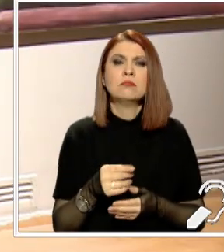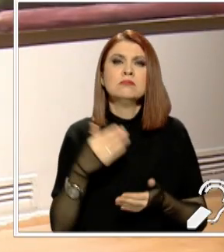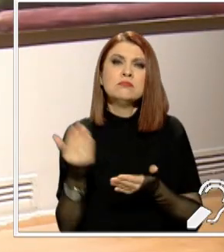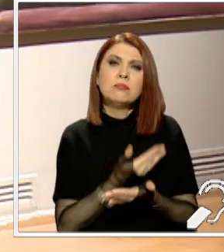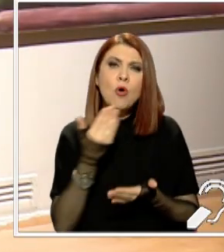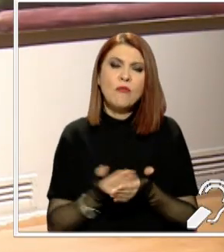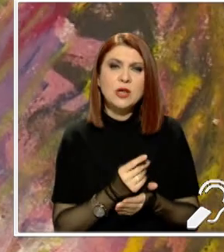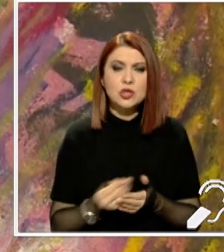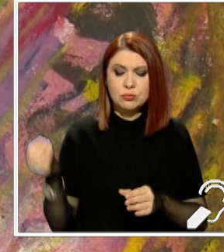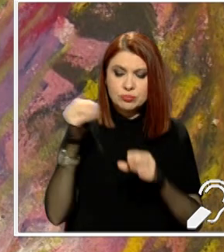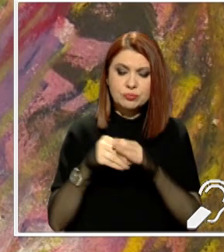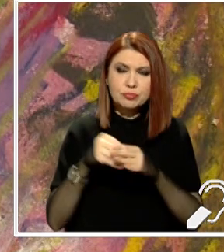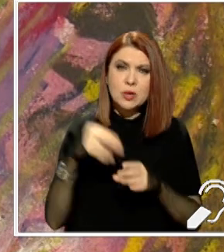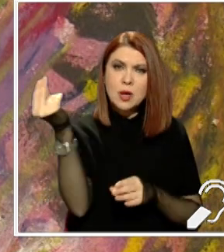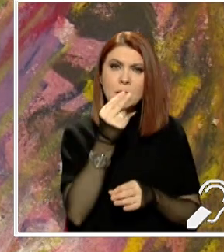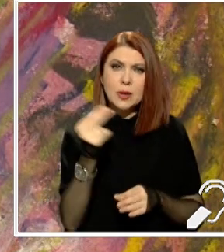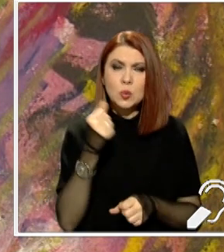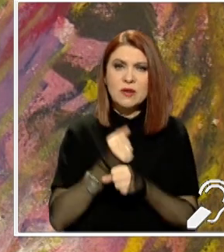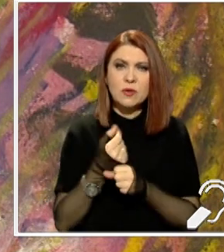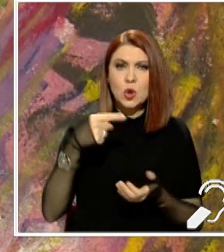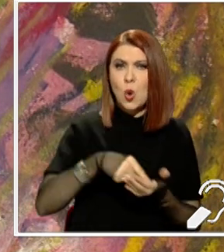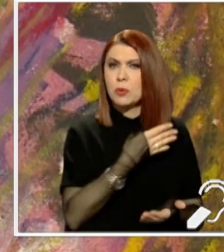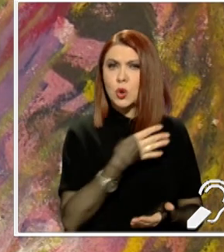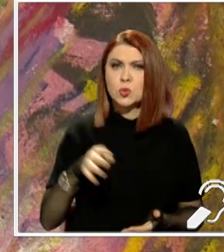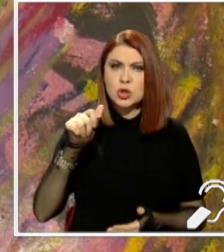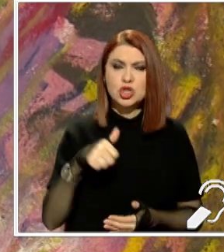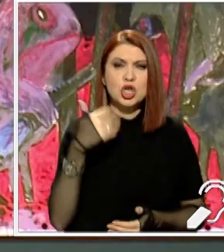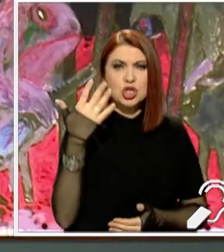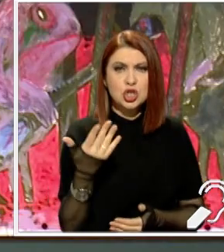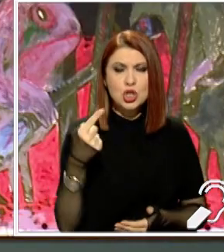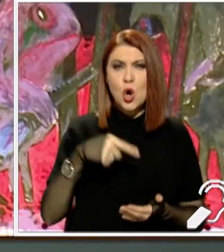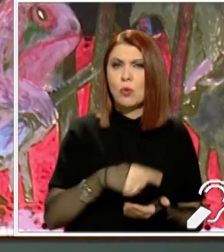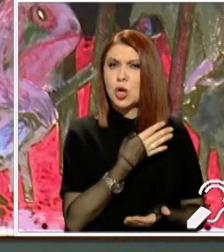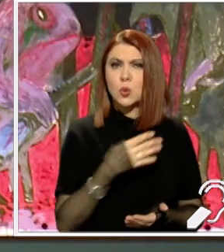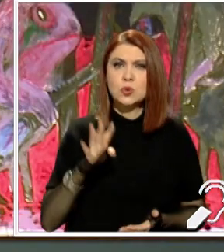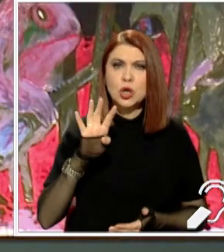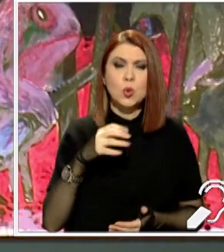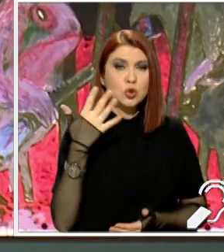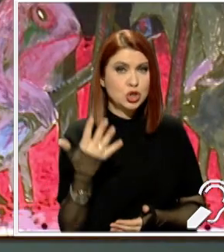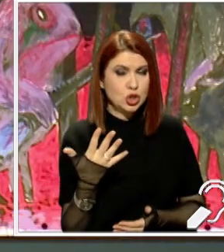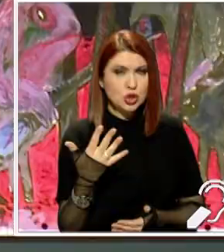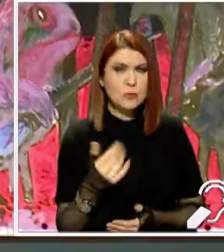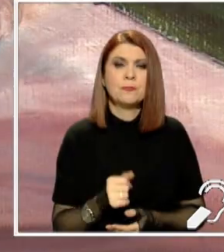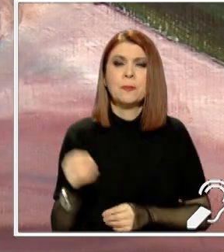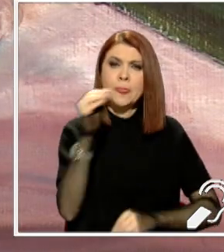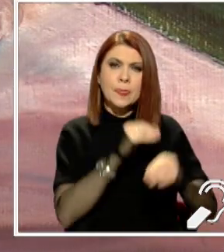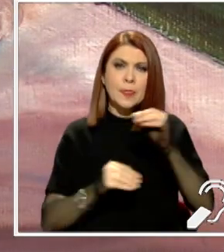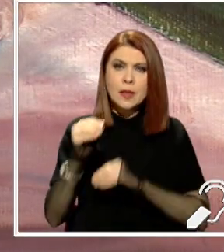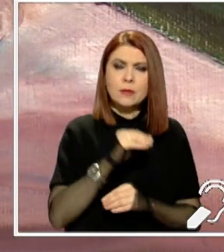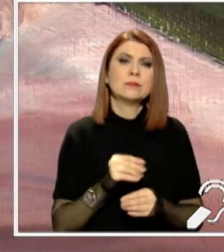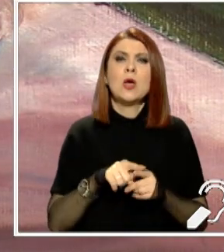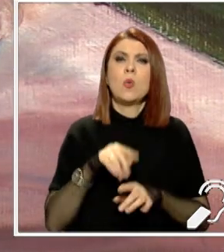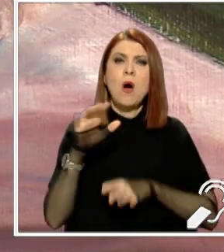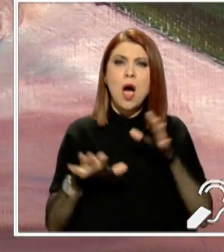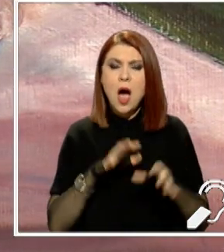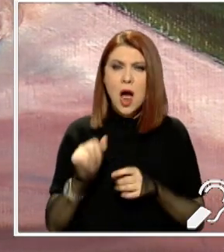în care sunt inserate lucrări realizate între anii 1965 și 1995. Compozițiile zoomorfe și